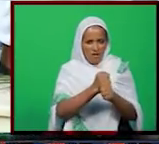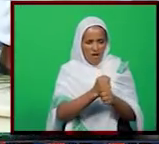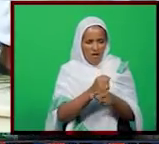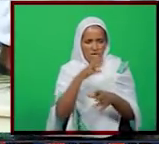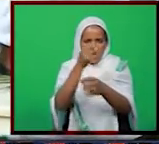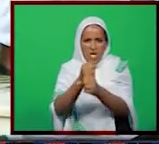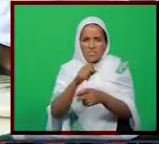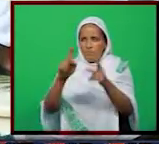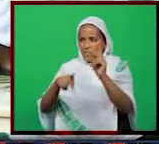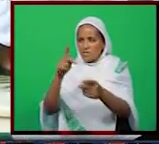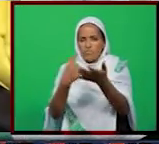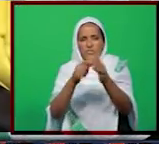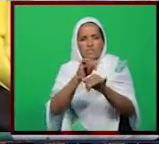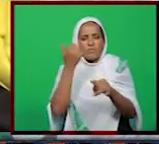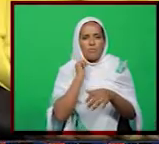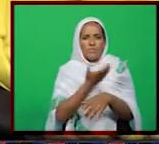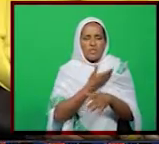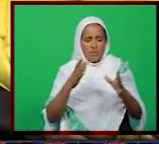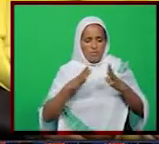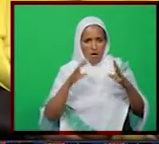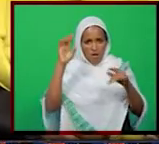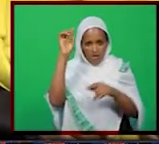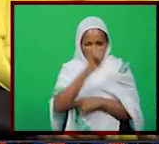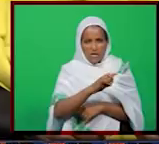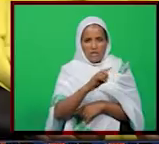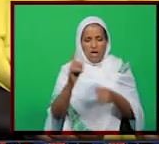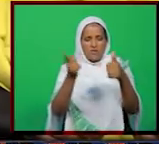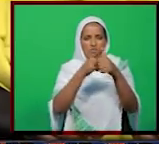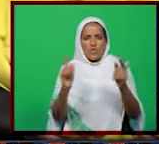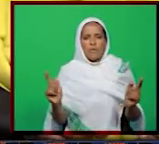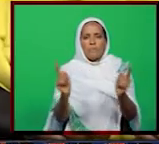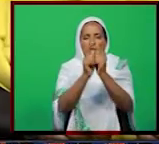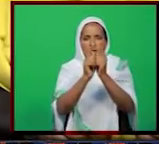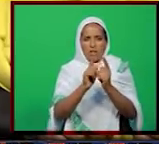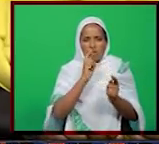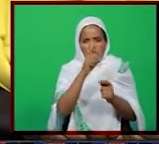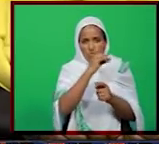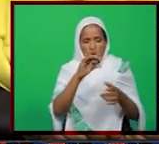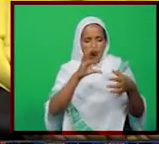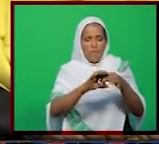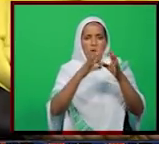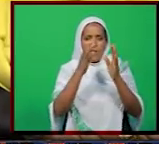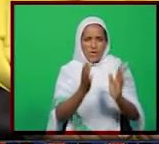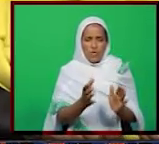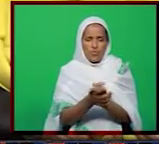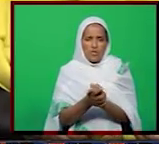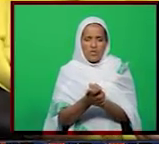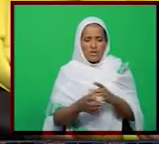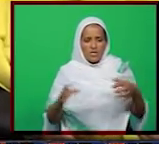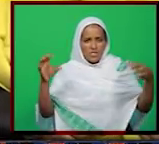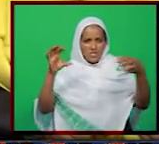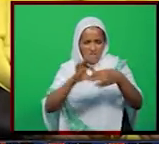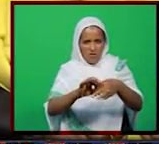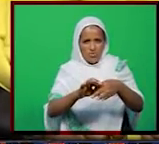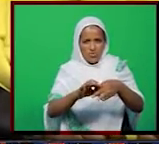አብሮ የማይገናኝበት በስራ የተወጠረ ህብረተሰብ በዚህ በእመቤታችን አለት አንደኛው የመገናኛቸውና